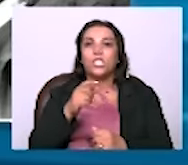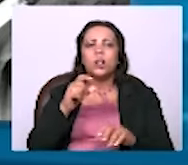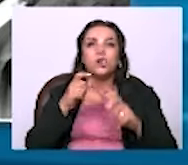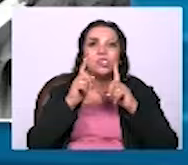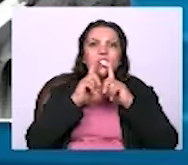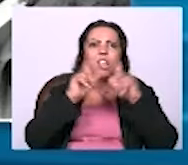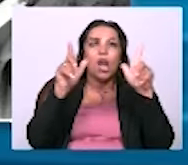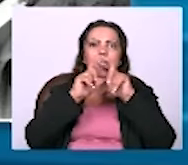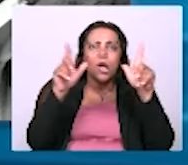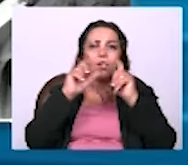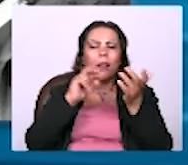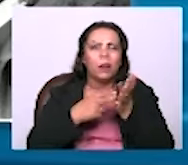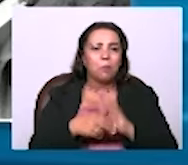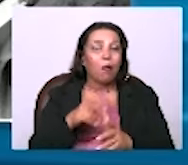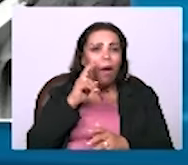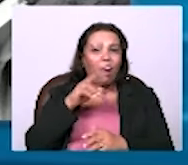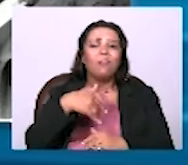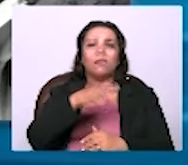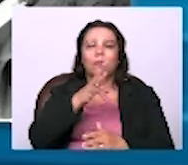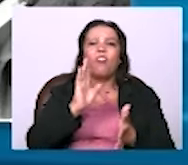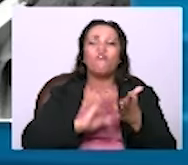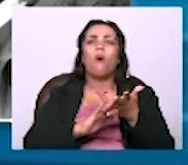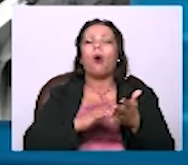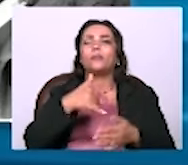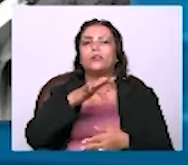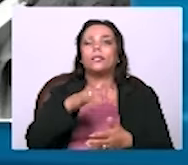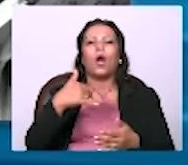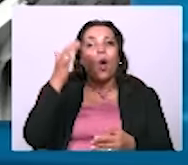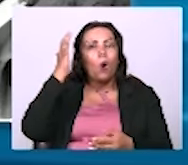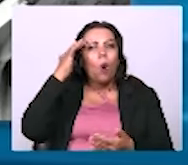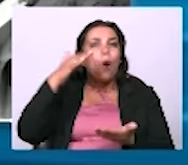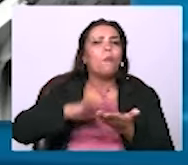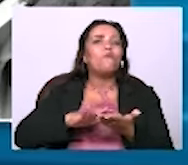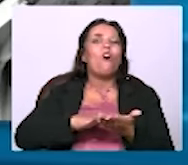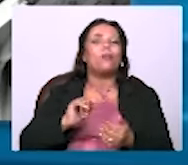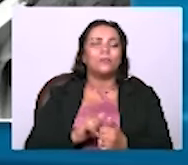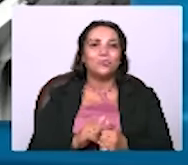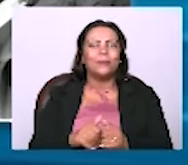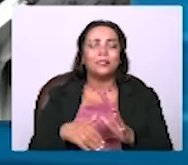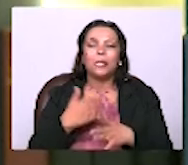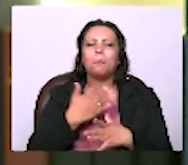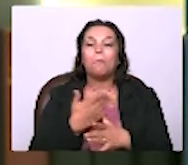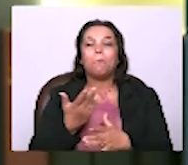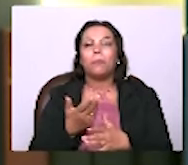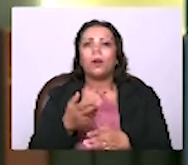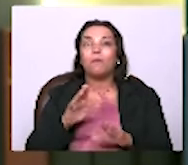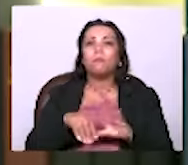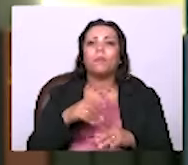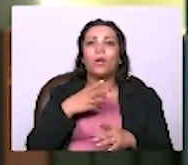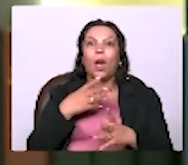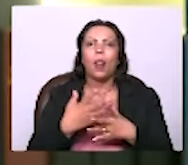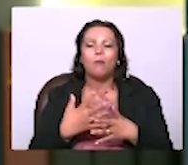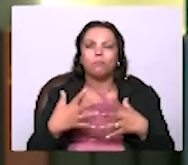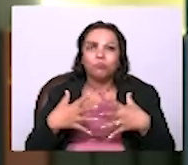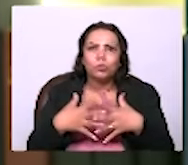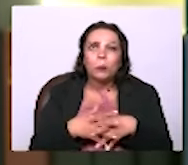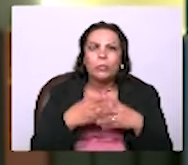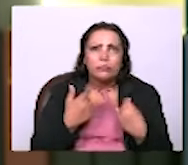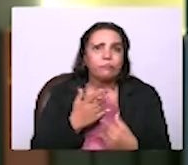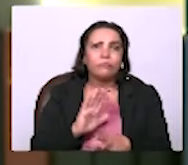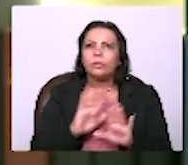عاده بيفتكر الى العقلانيه وبيفتكر ايضا الى التماسك